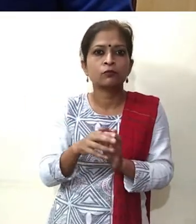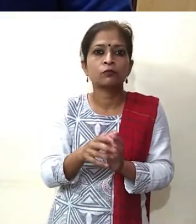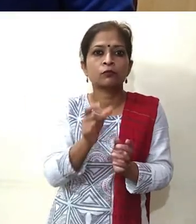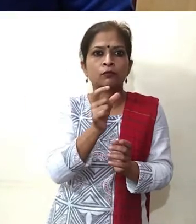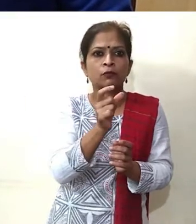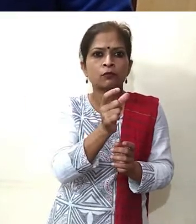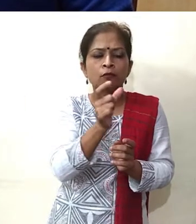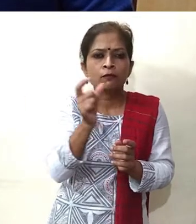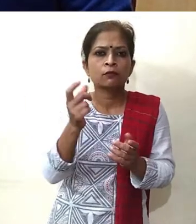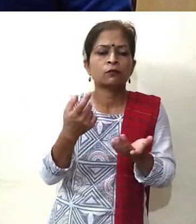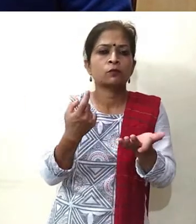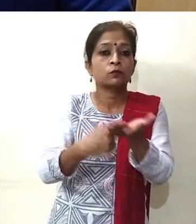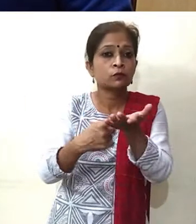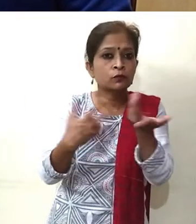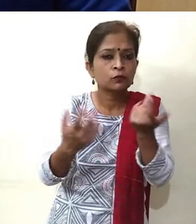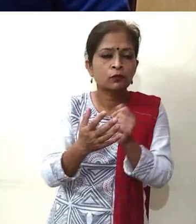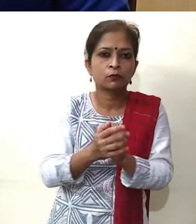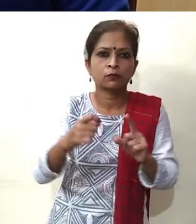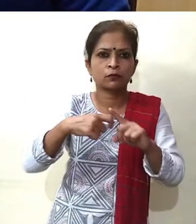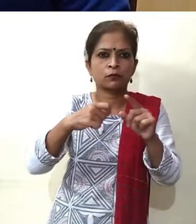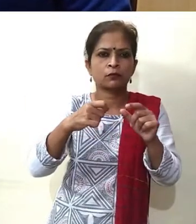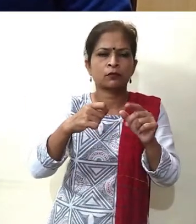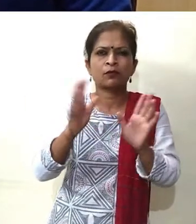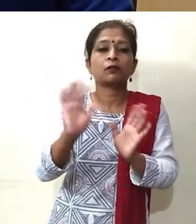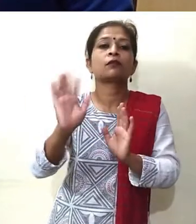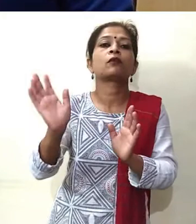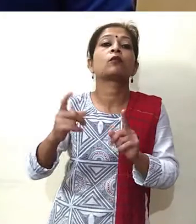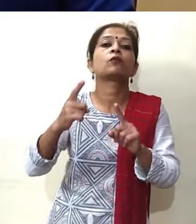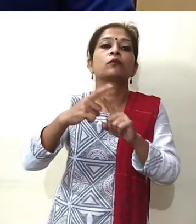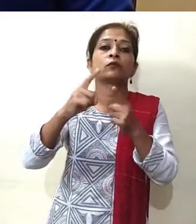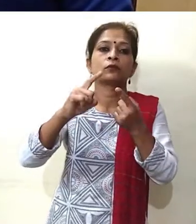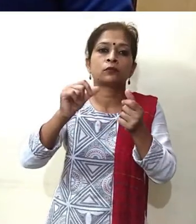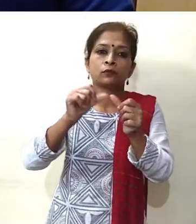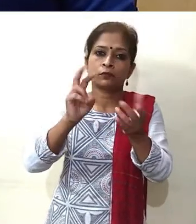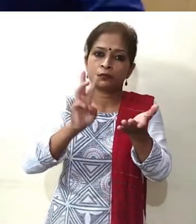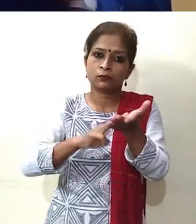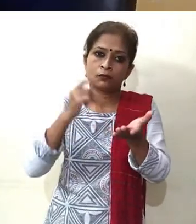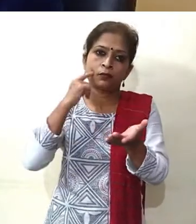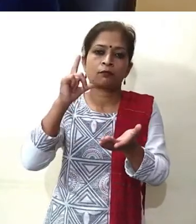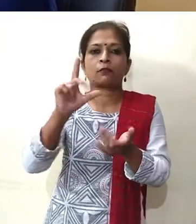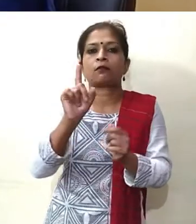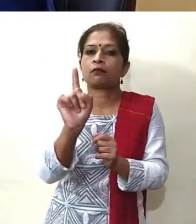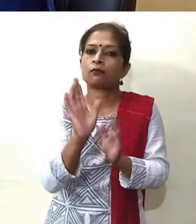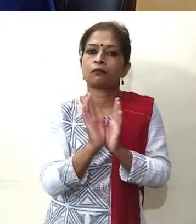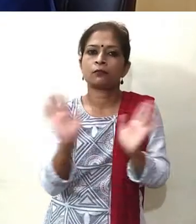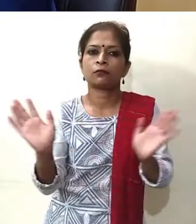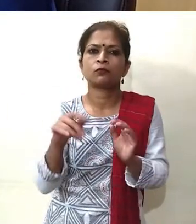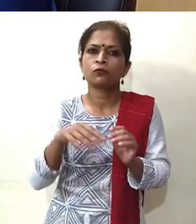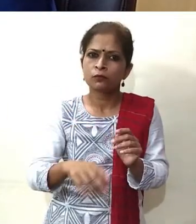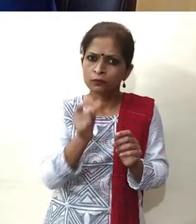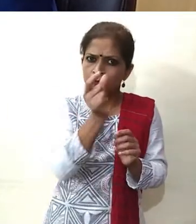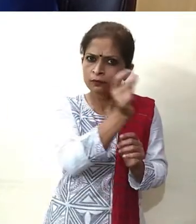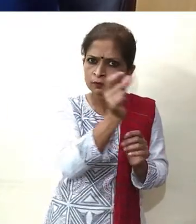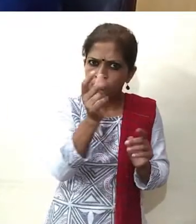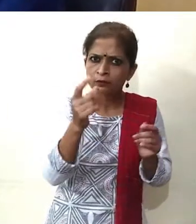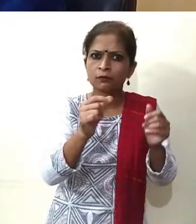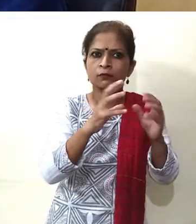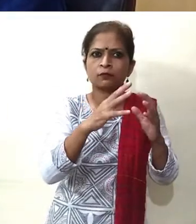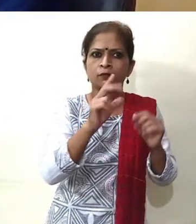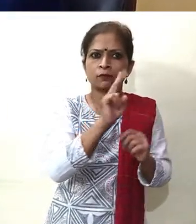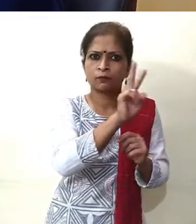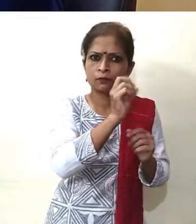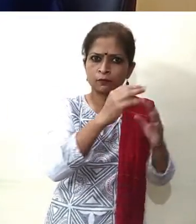से ही शुरुआत होती है, सिर्फ एक कन्नड़ को छोड़ के। नहीं, तमिल तमिल तमिल हाँ, सिर्फ एक तमिल को छोड़ के, उसमें भी स्वर होते हैं, व्यंजन होते हैं,